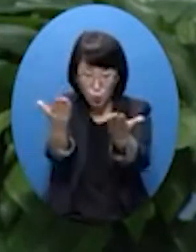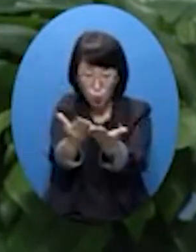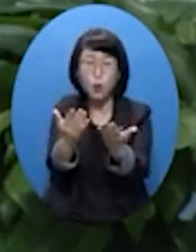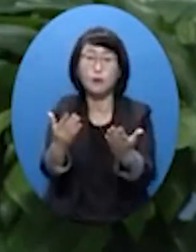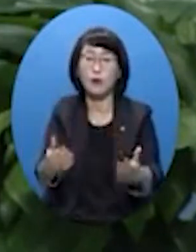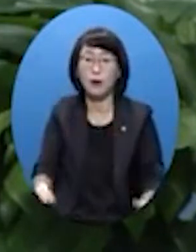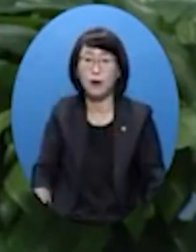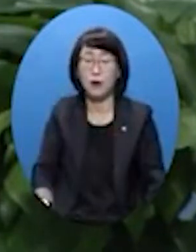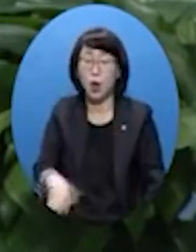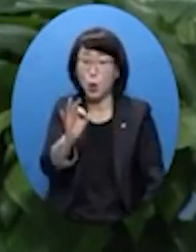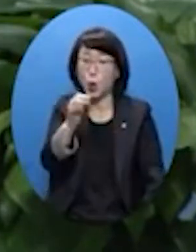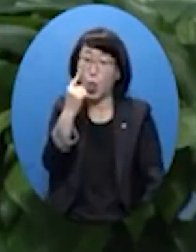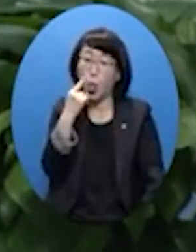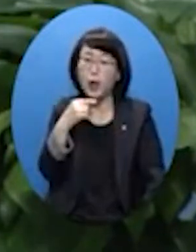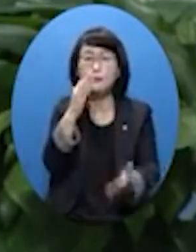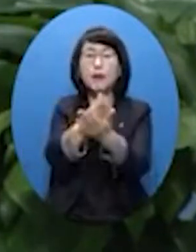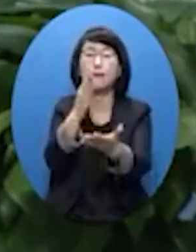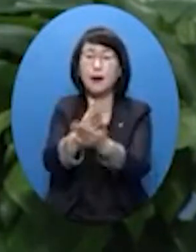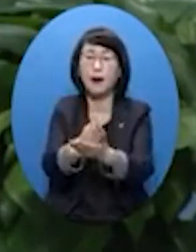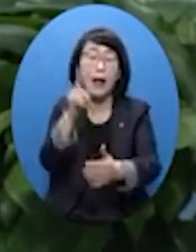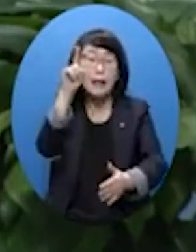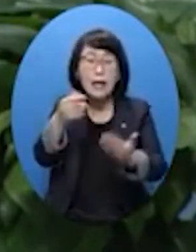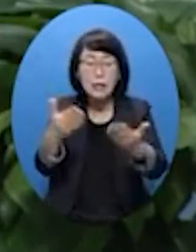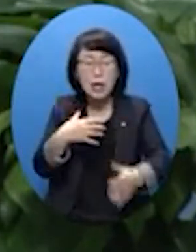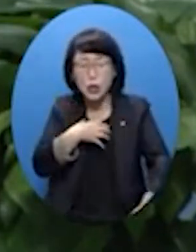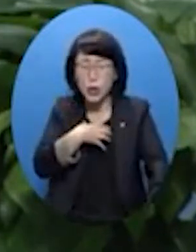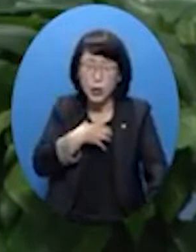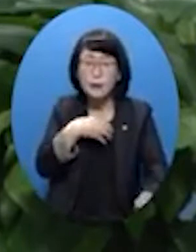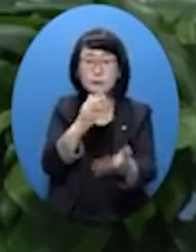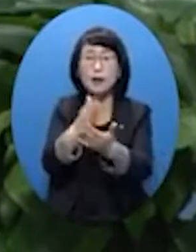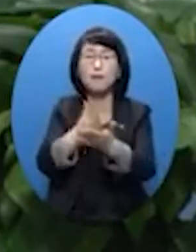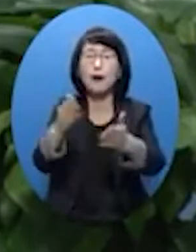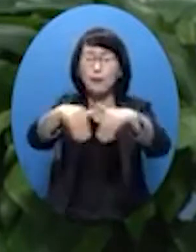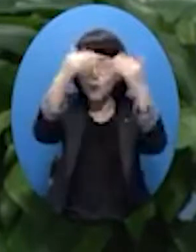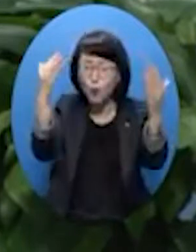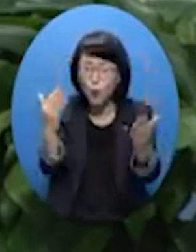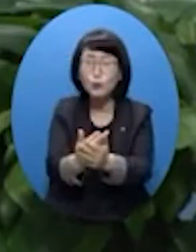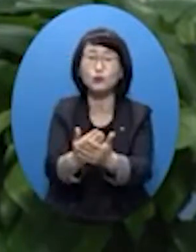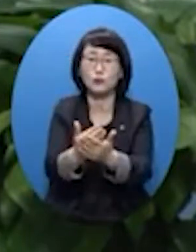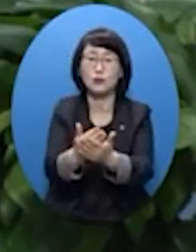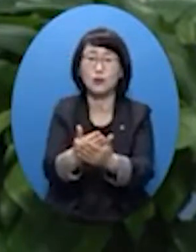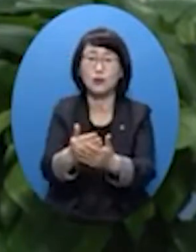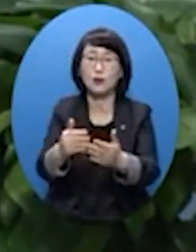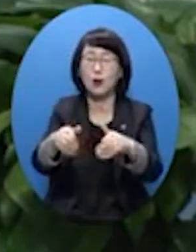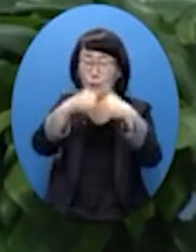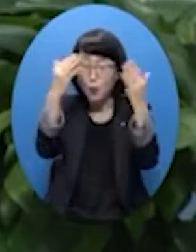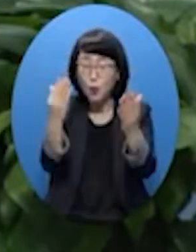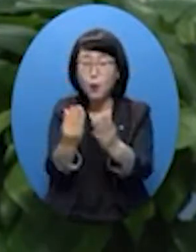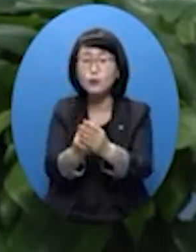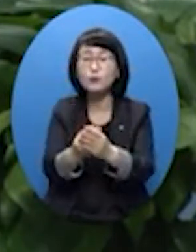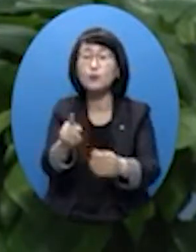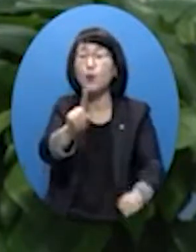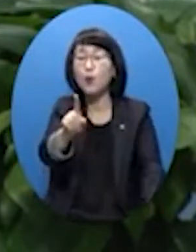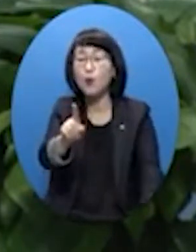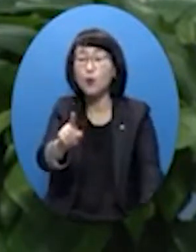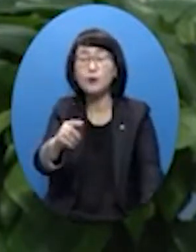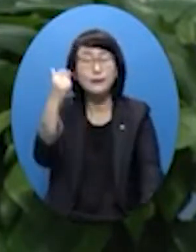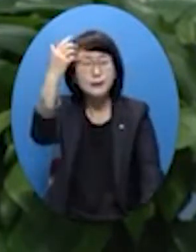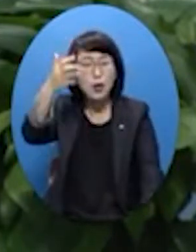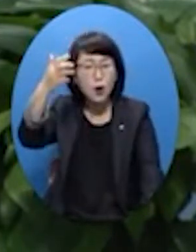물질에 대한 탐욕을 같이 말하라 내 리를 염려하지 마라 가 이 모두 지어 이 소개 영적인 교훈 으로 담겨 있는